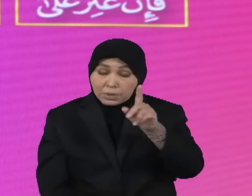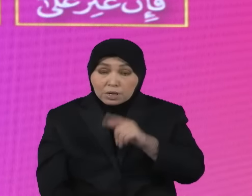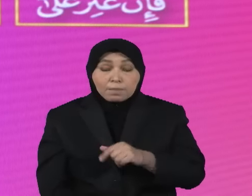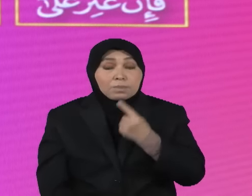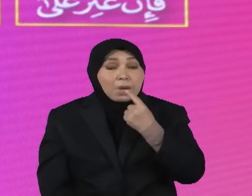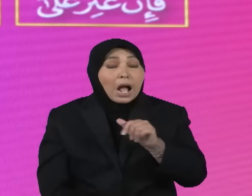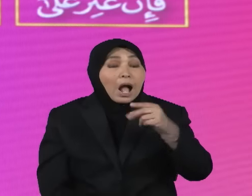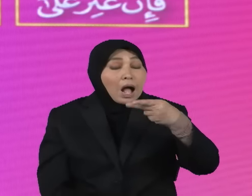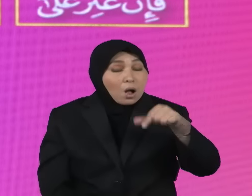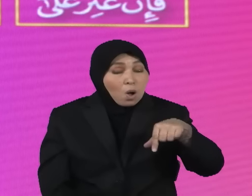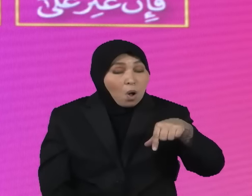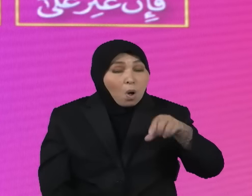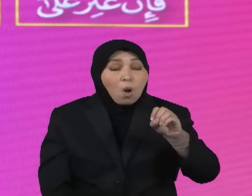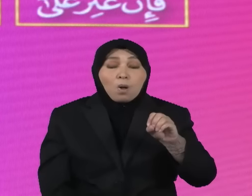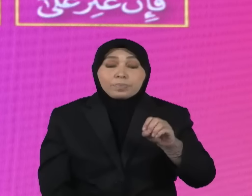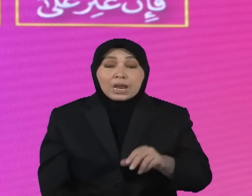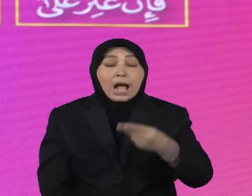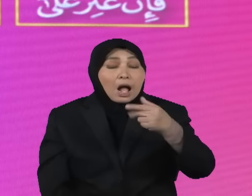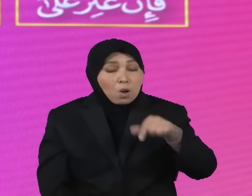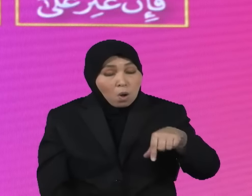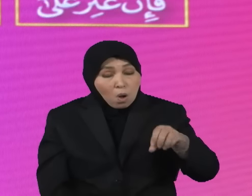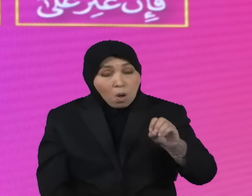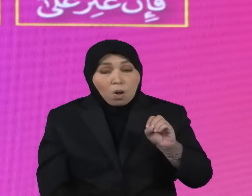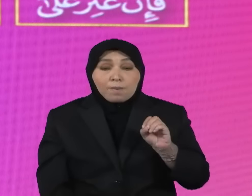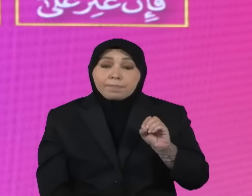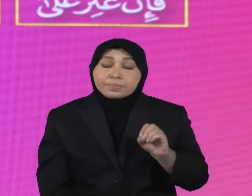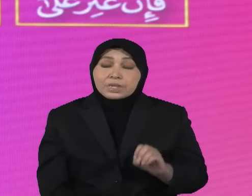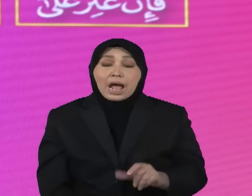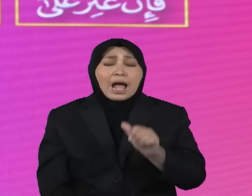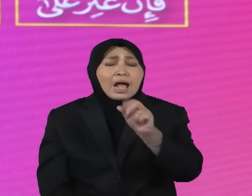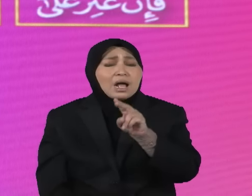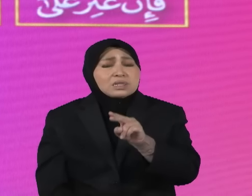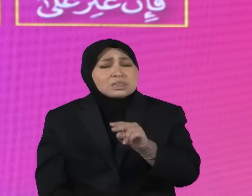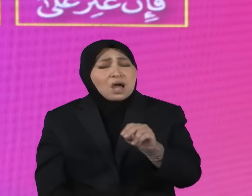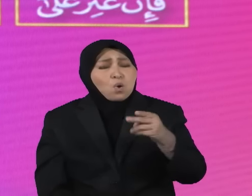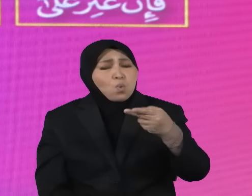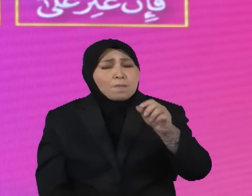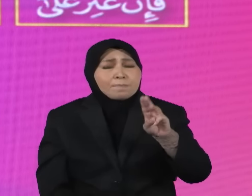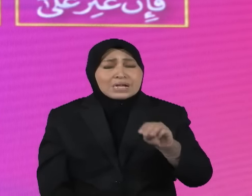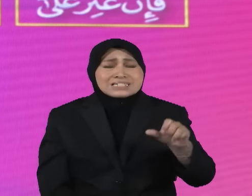saya. Hakko. Hakko. Annahu